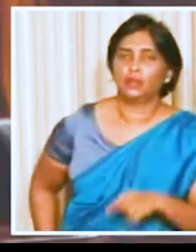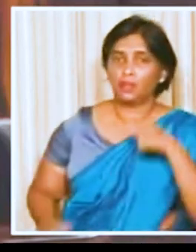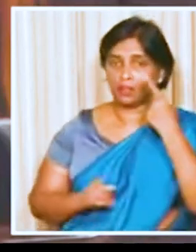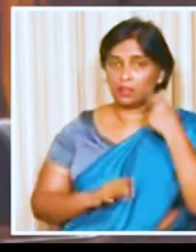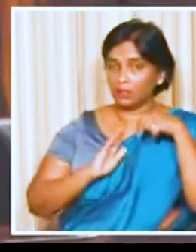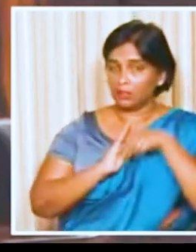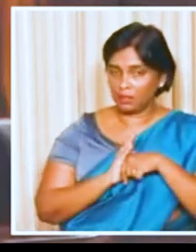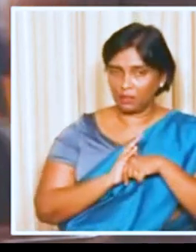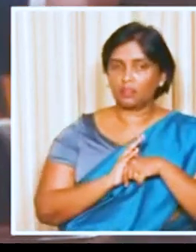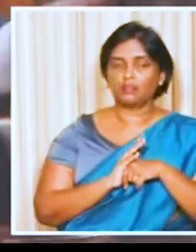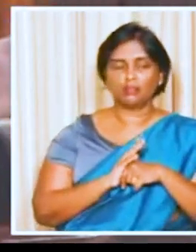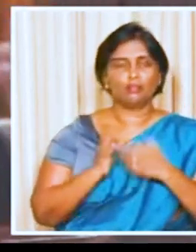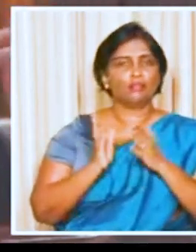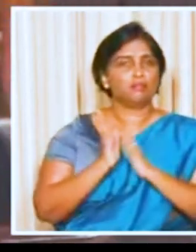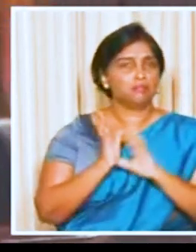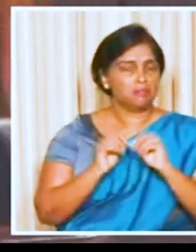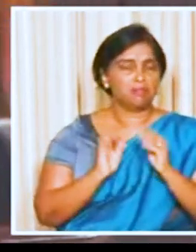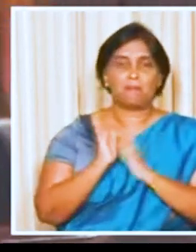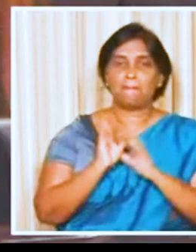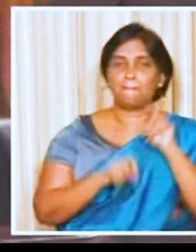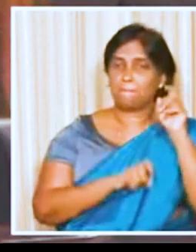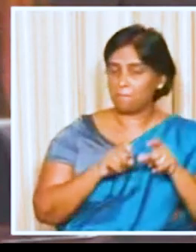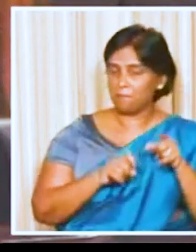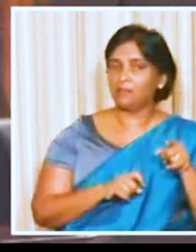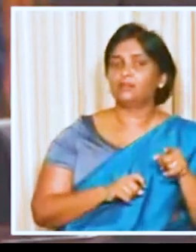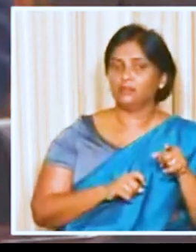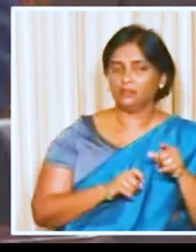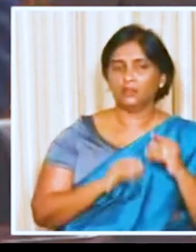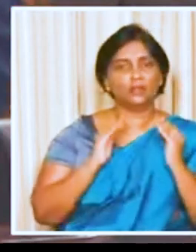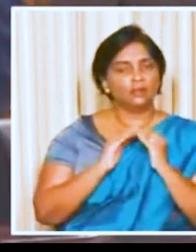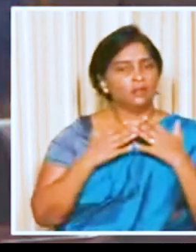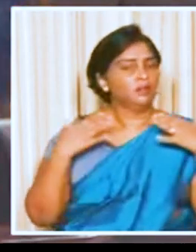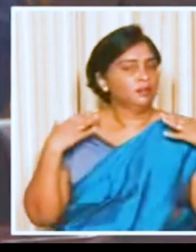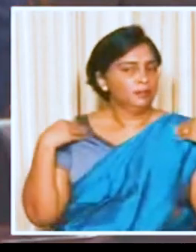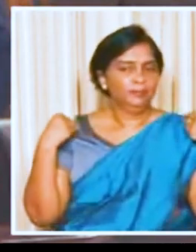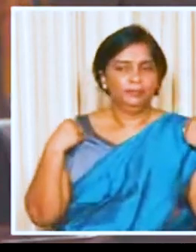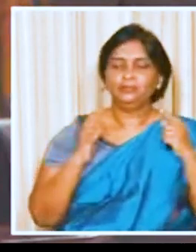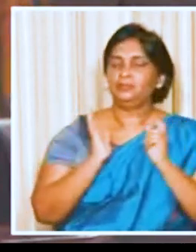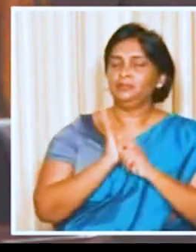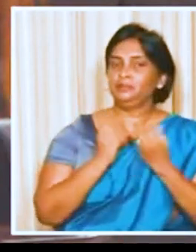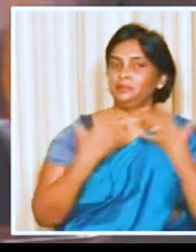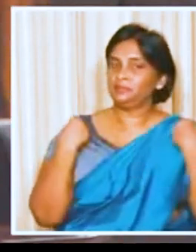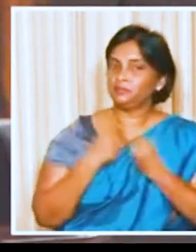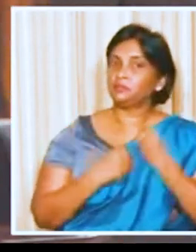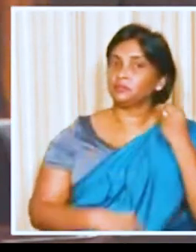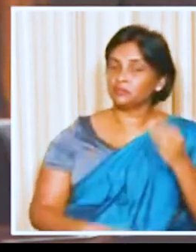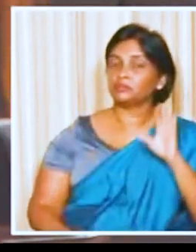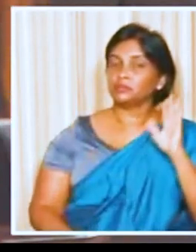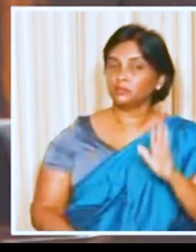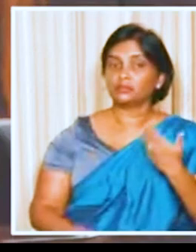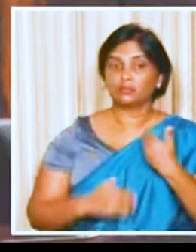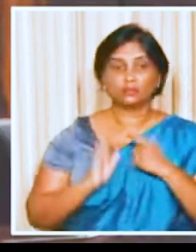வாங்குவதற்காக இருக்கட்டும். ஆனால் எங்களுடைய வடக்கு கிழக்கில் இருக்கிற ஊடகங்களுக்கு ஊடகவியலாளர்கள் எந்த ஒரு இந்த அரசாங்கத்துடைய நலன்புரி திட்டங்கள் எதுவுமே அவர்களுக்கு கிடைக்காத